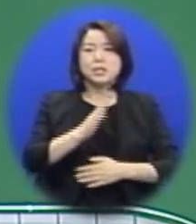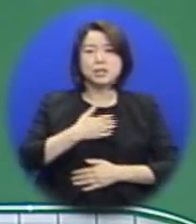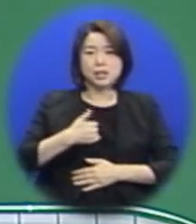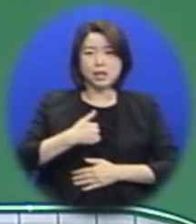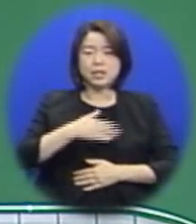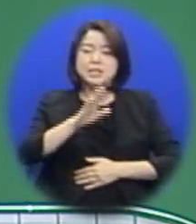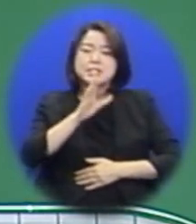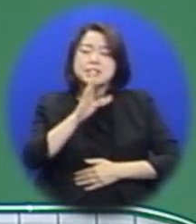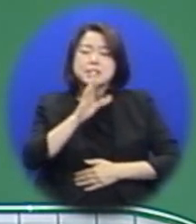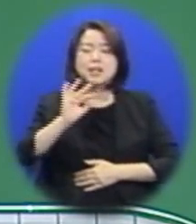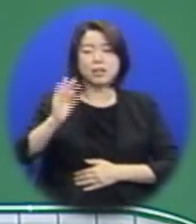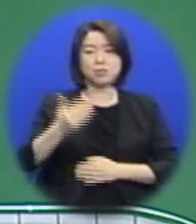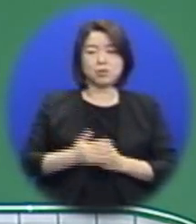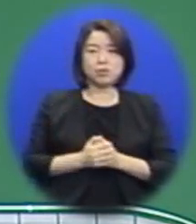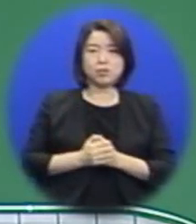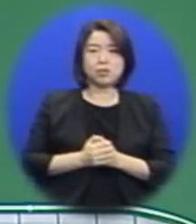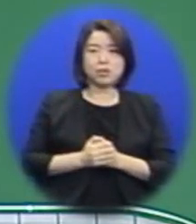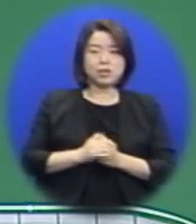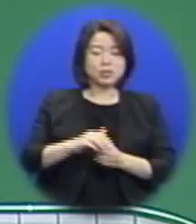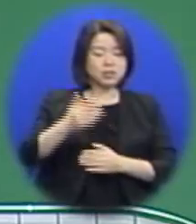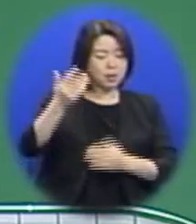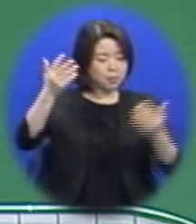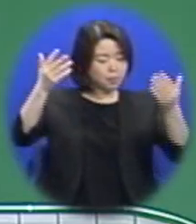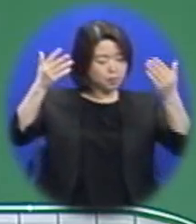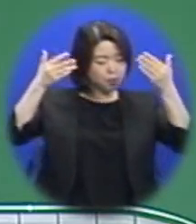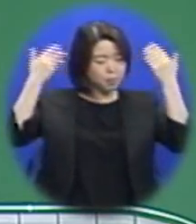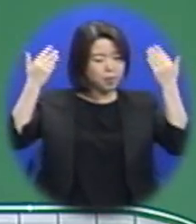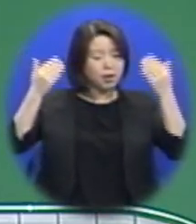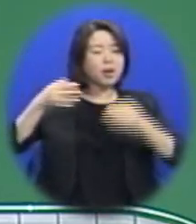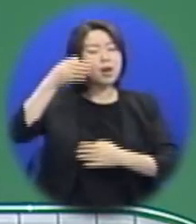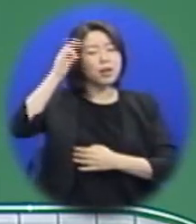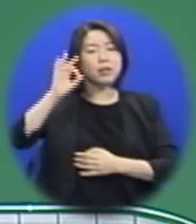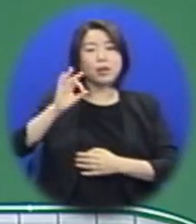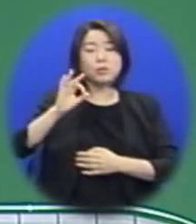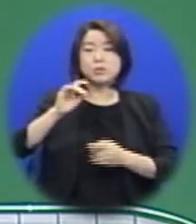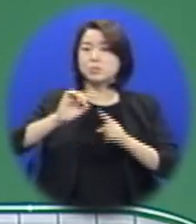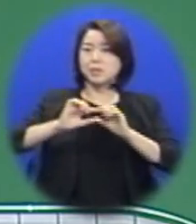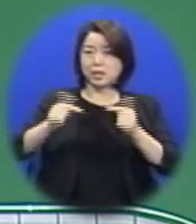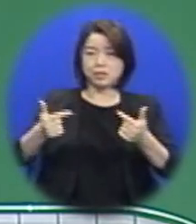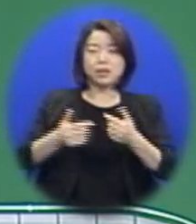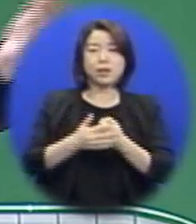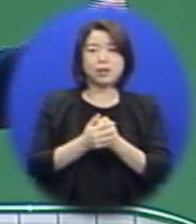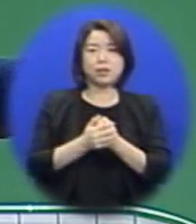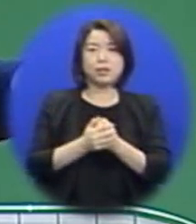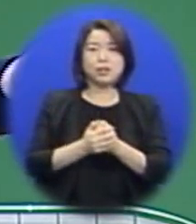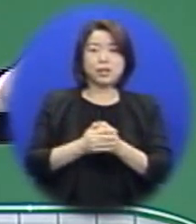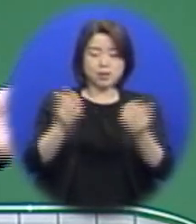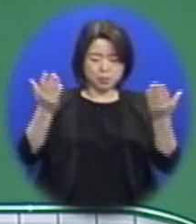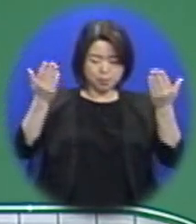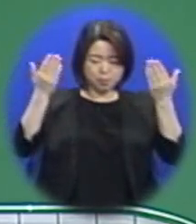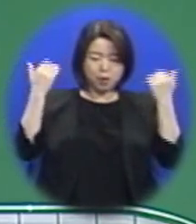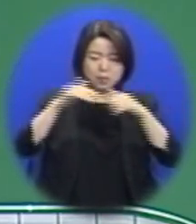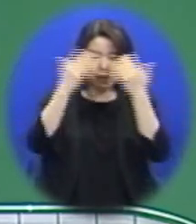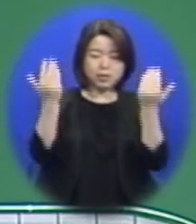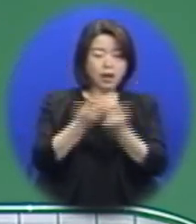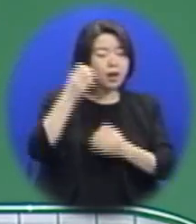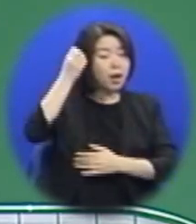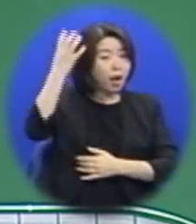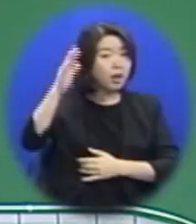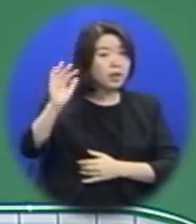됩니다. 그저 스치듯이 지나가는 하나님의 깨우침, 그건 지나고 나면 다 없어져